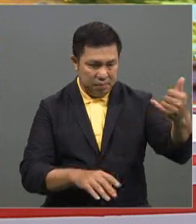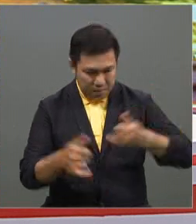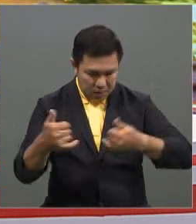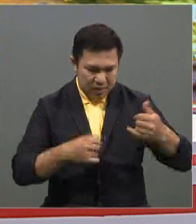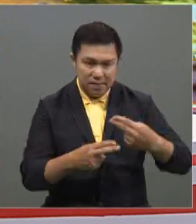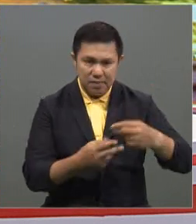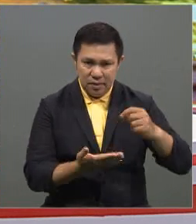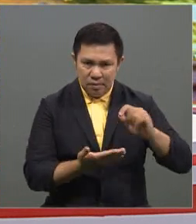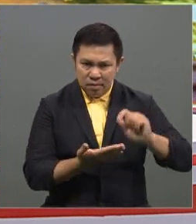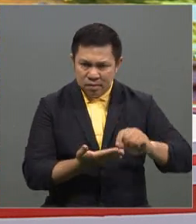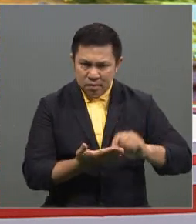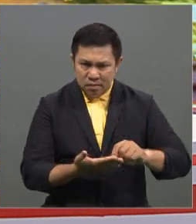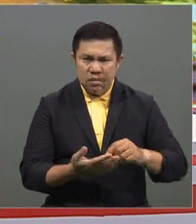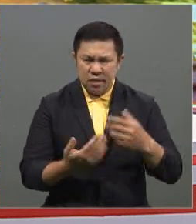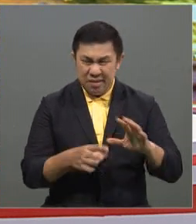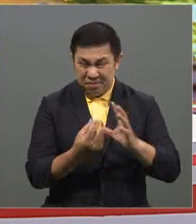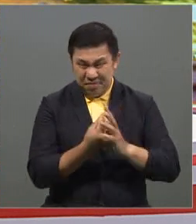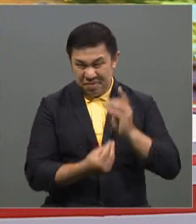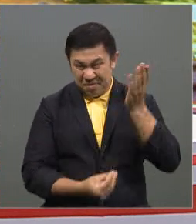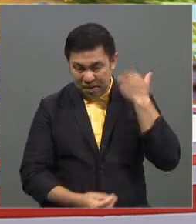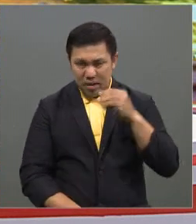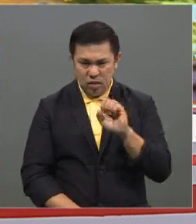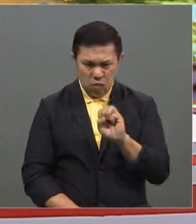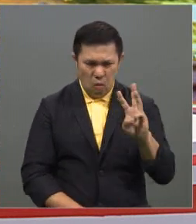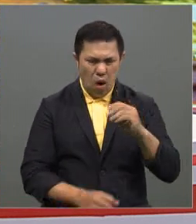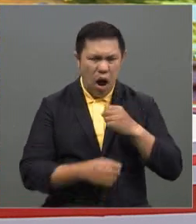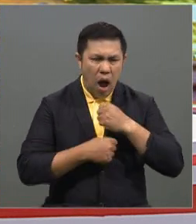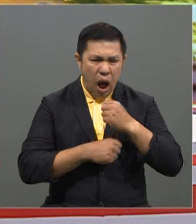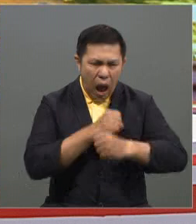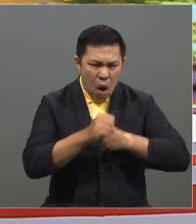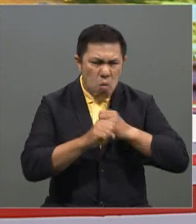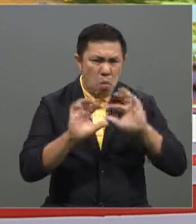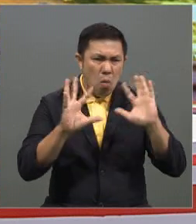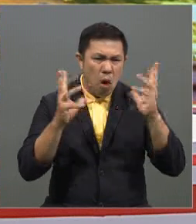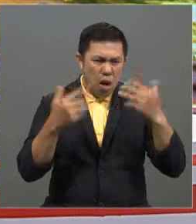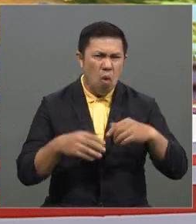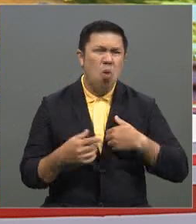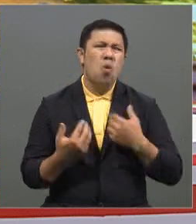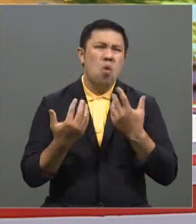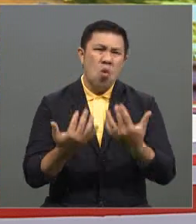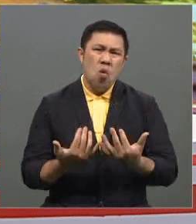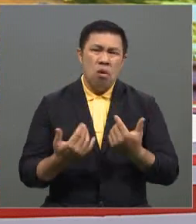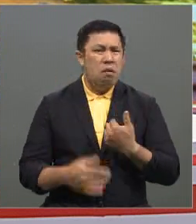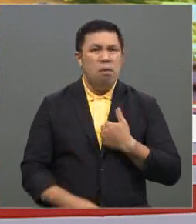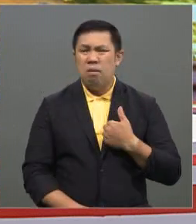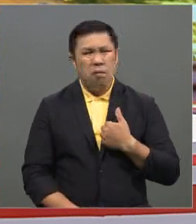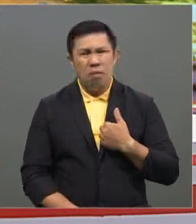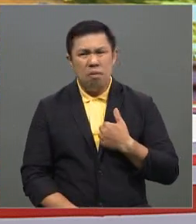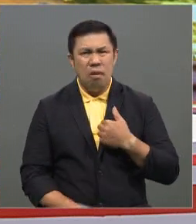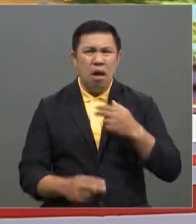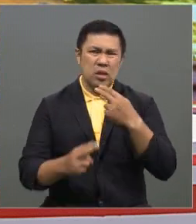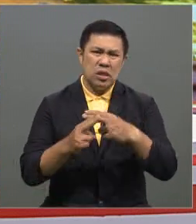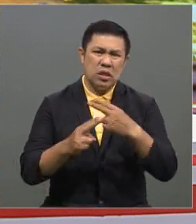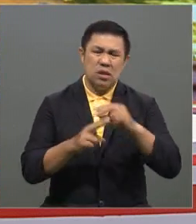สัปดาห์ที่ผ่านมาเอ๊ะสวชุดที่กำลังจะหมดวาระเนี่ยเขาก็บอกว่าจนถึงขณะนี้เนี่ยยังไม่สามารถประกาศรับ